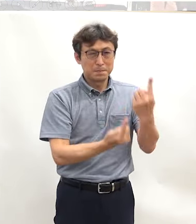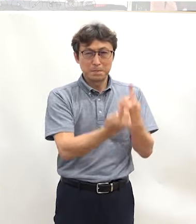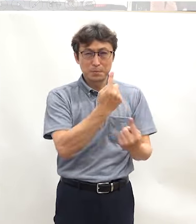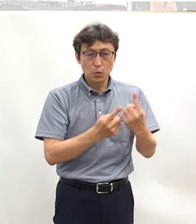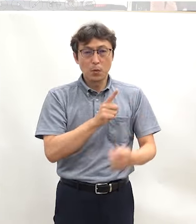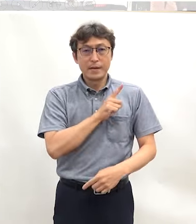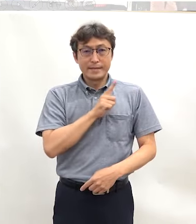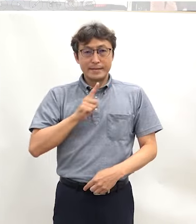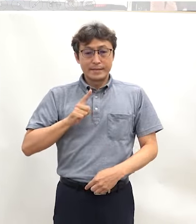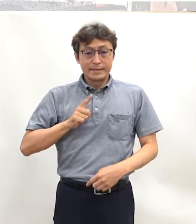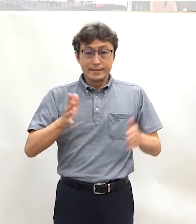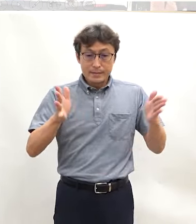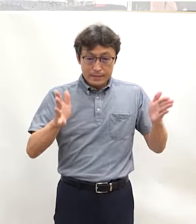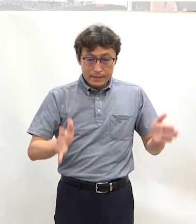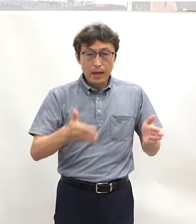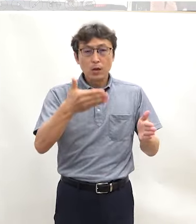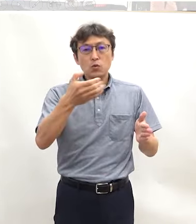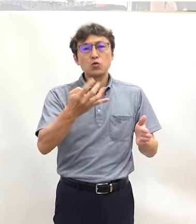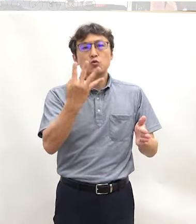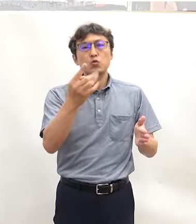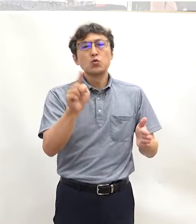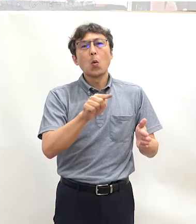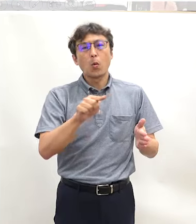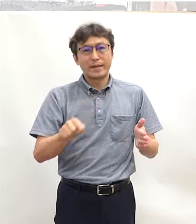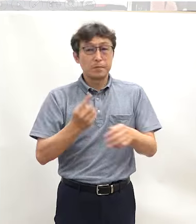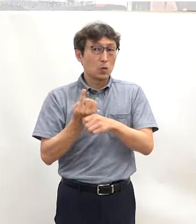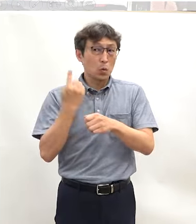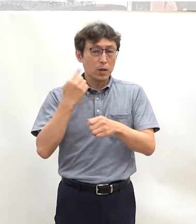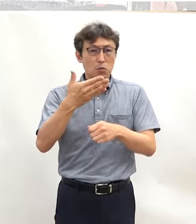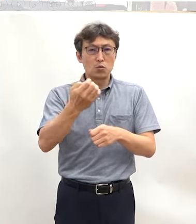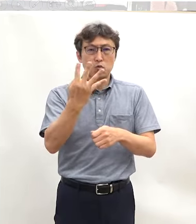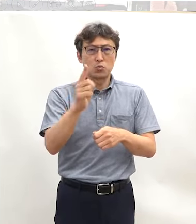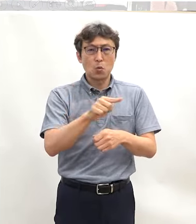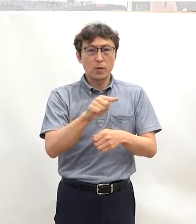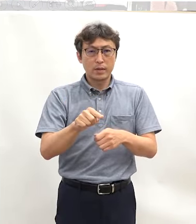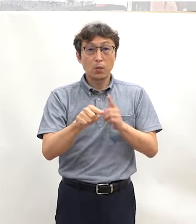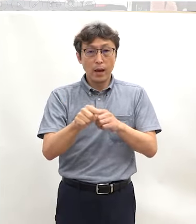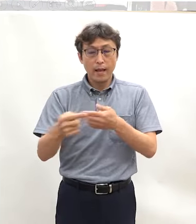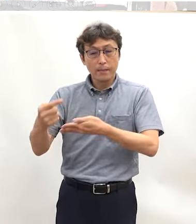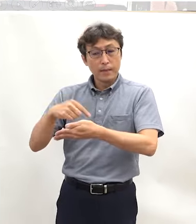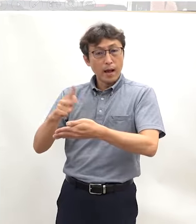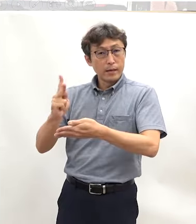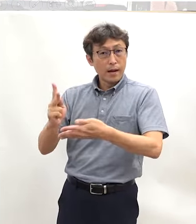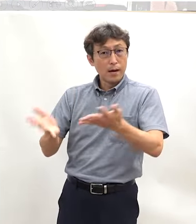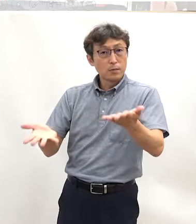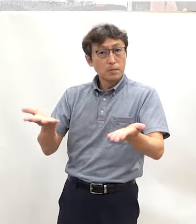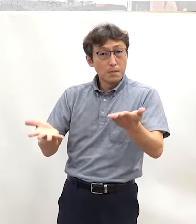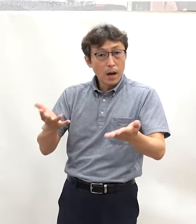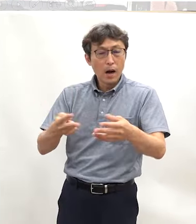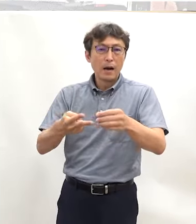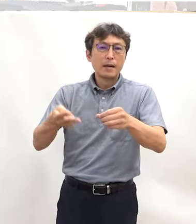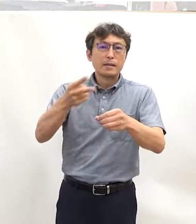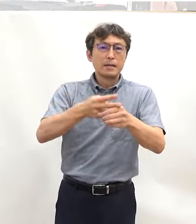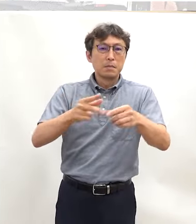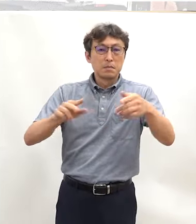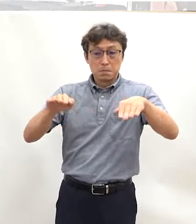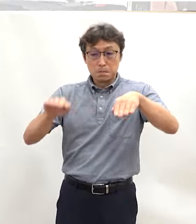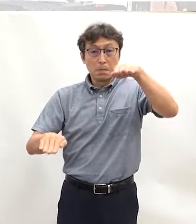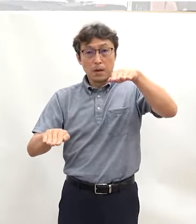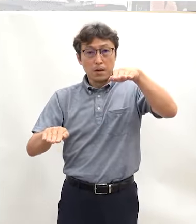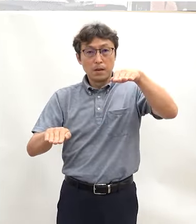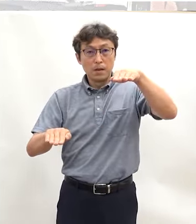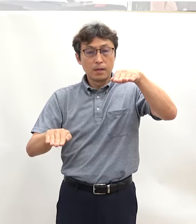94人と、これ令和5年度ですけども、大体内科の2倍になっております。ですから、小児科